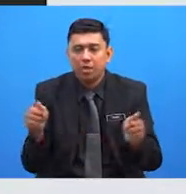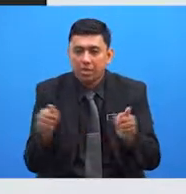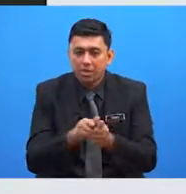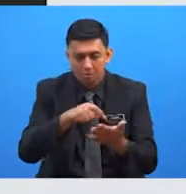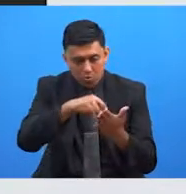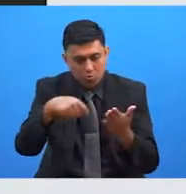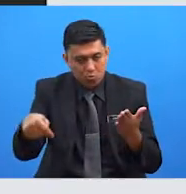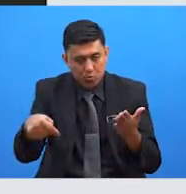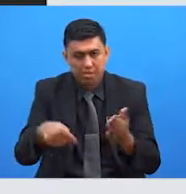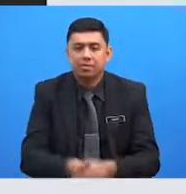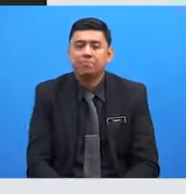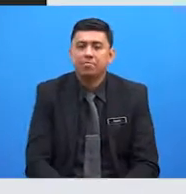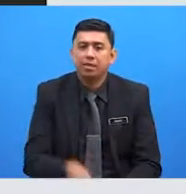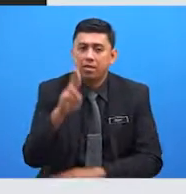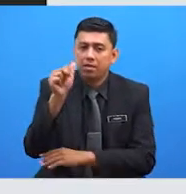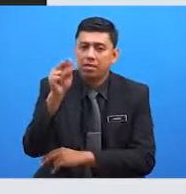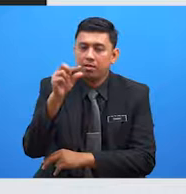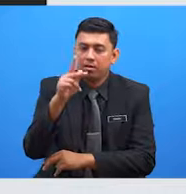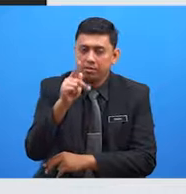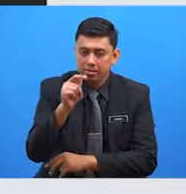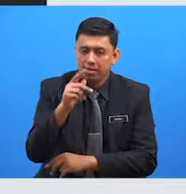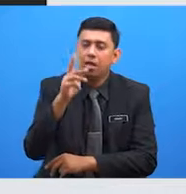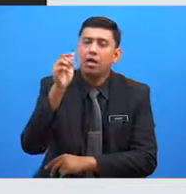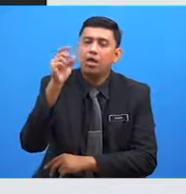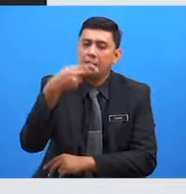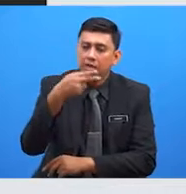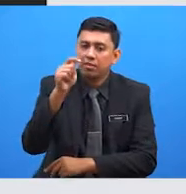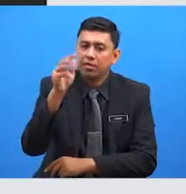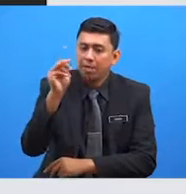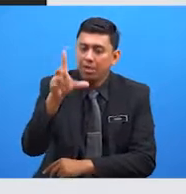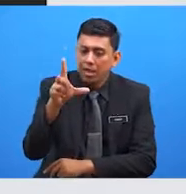menulis kerangka asas HTML terlebih dahulu.